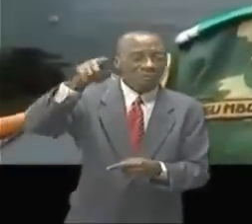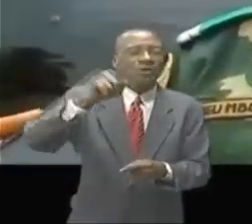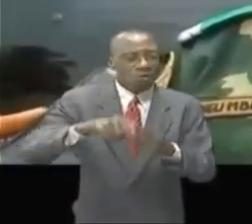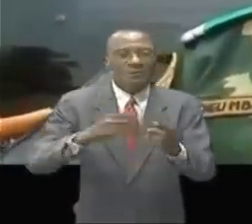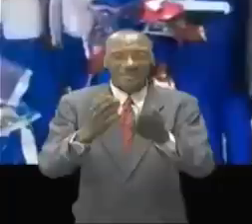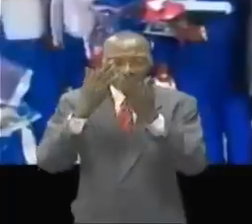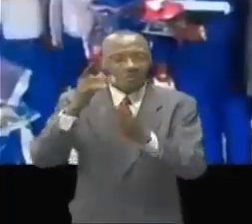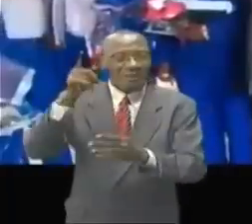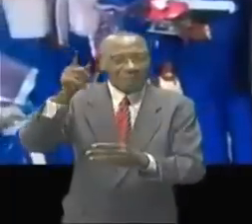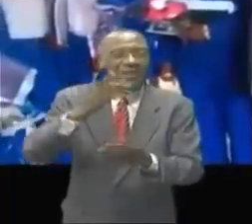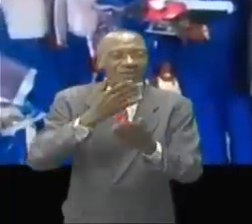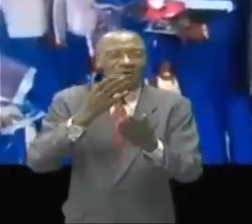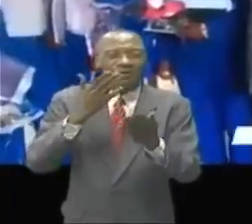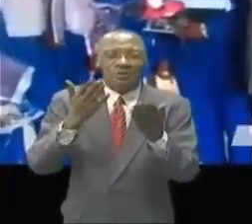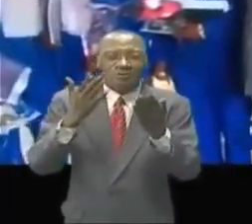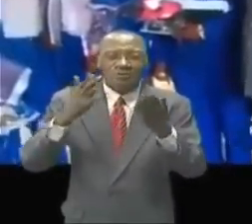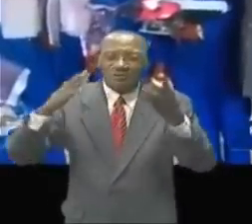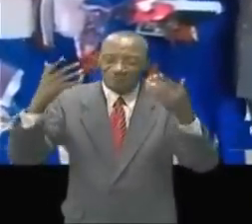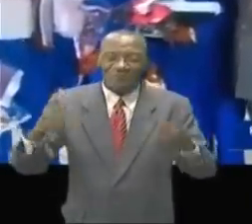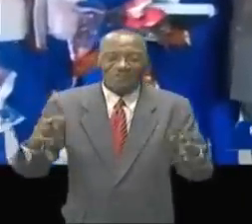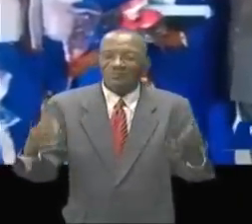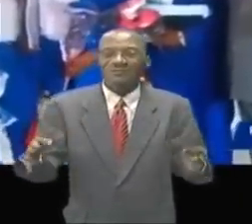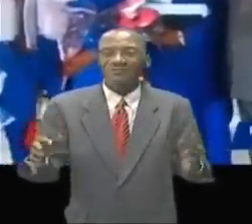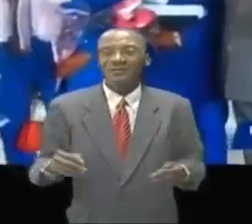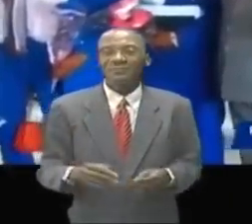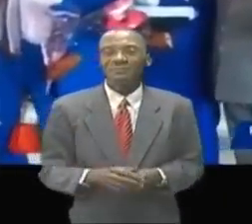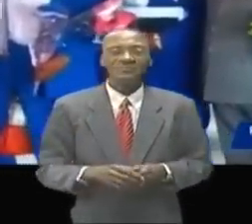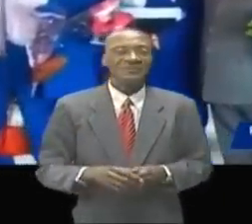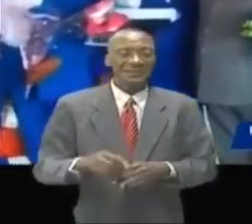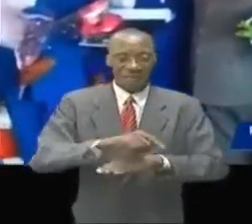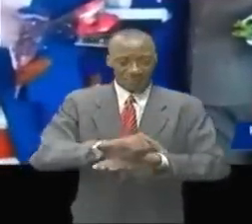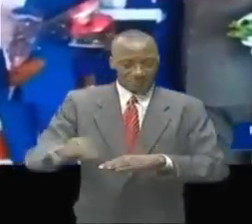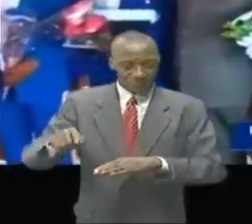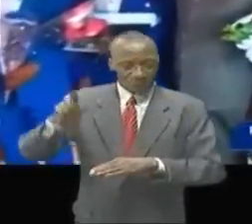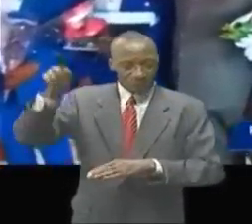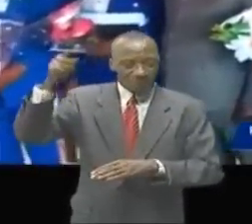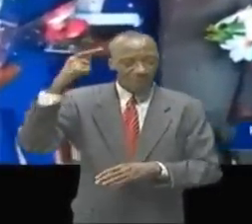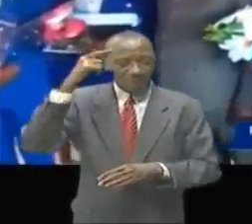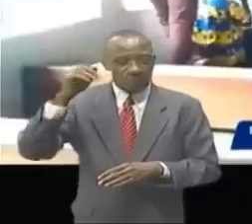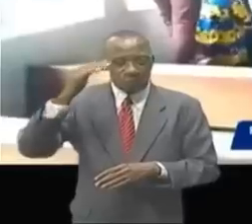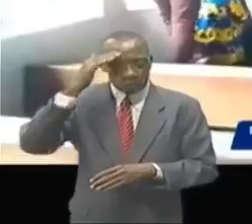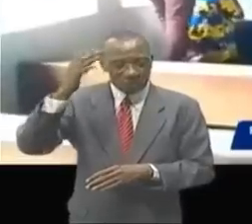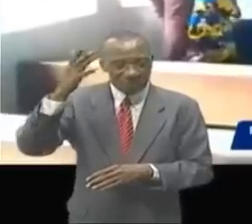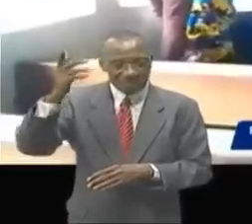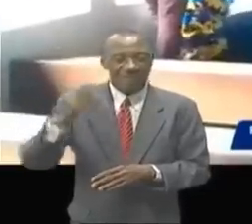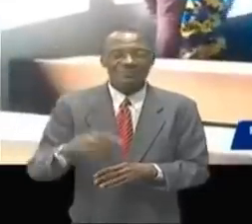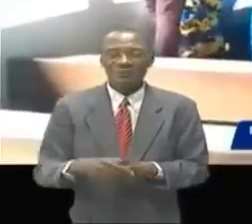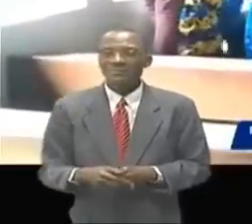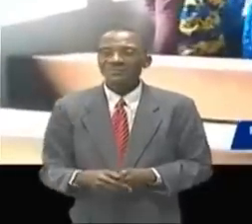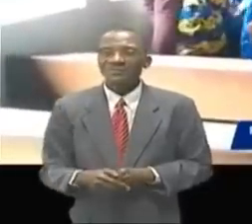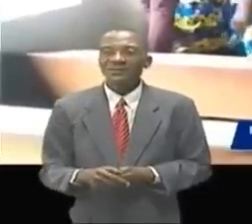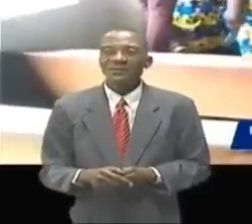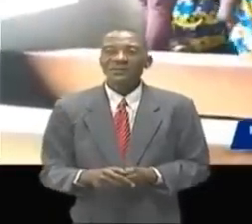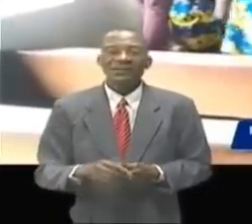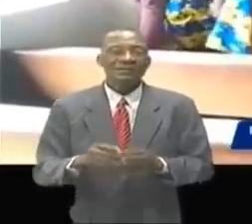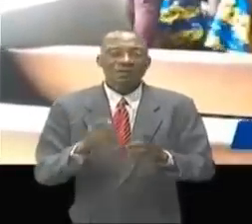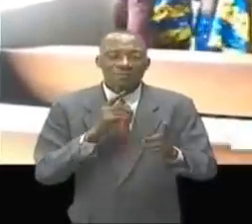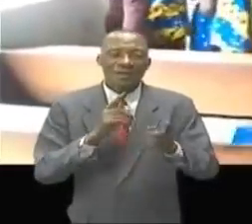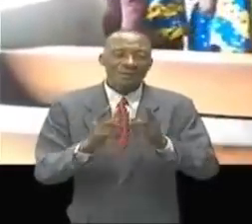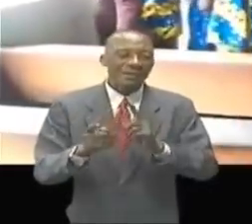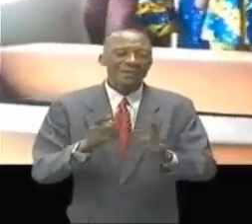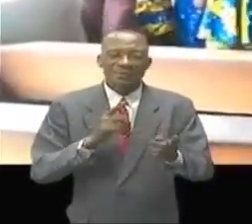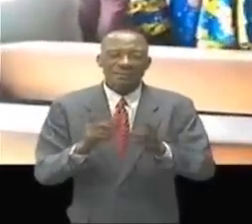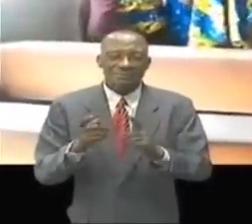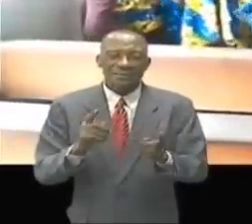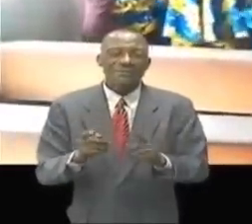l'anesthésie réanimation. Direction générale de l'ISTEM a plaidé en faveur de l'embauche de ces 7 techniciens après